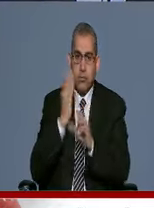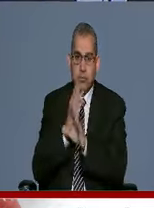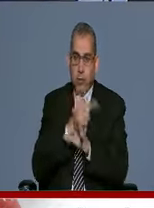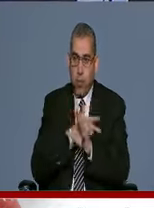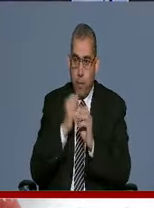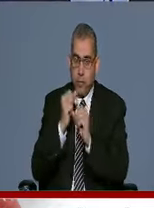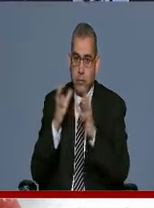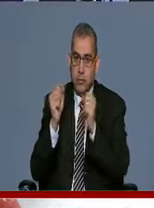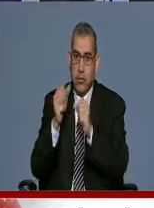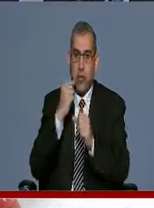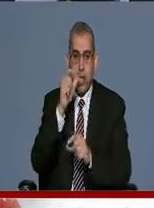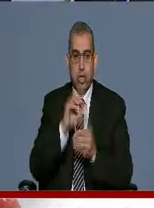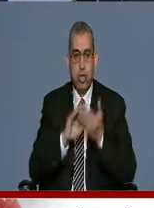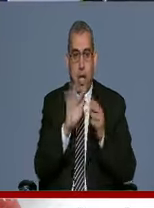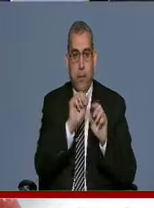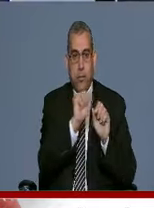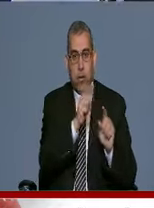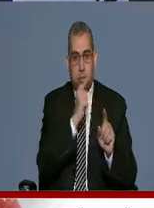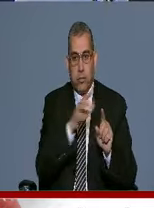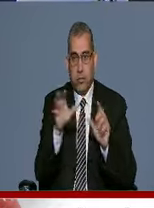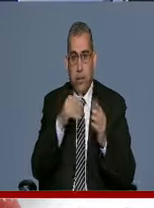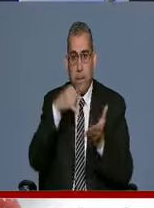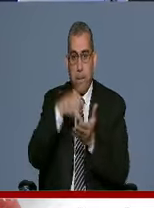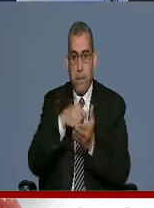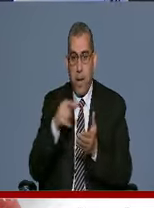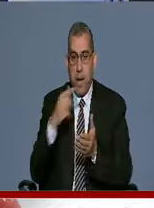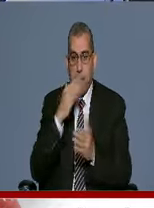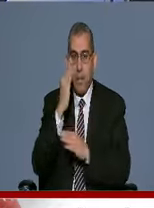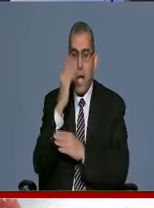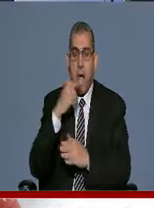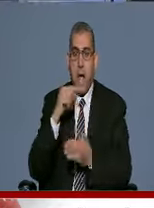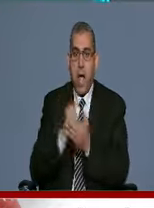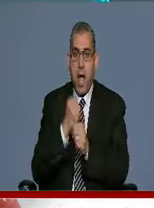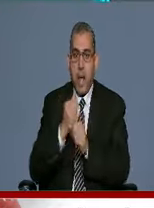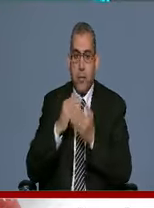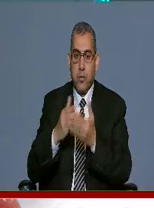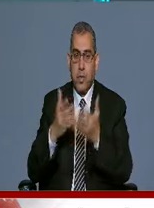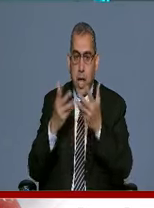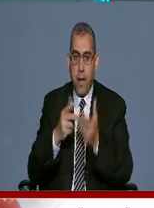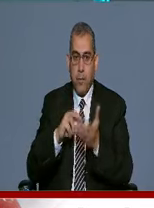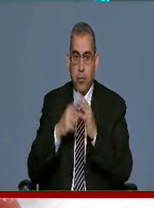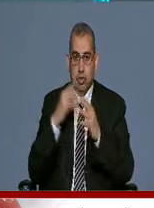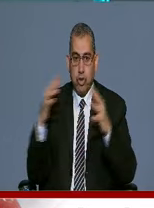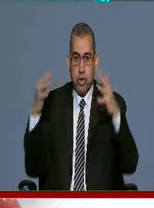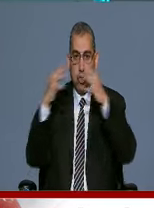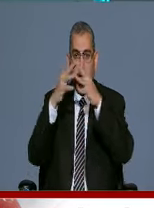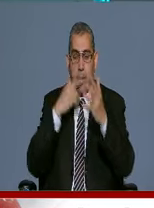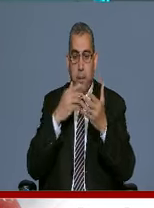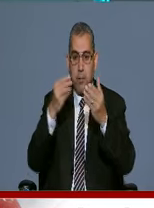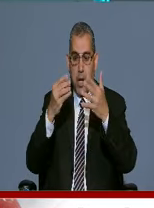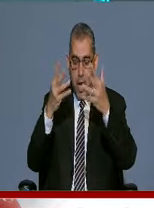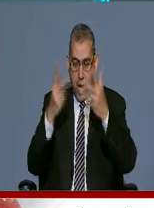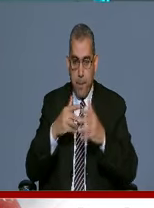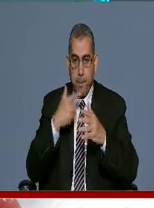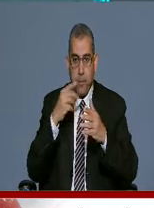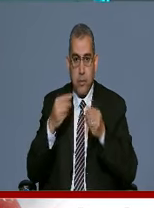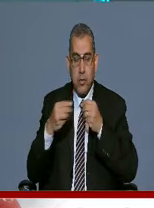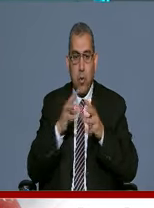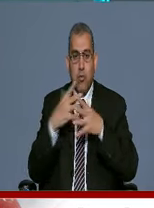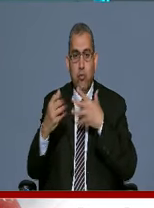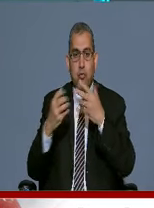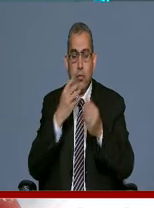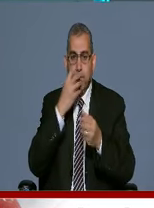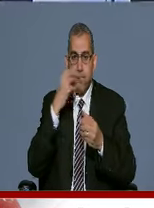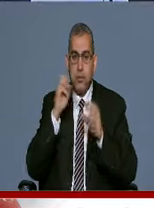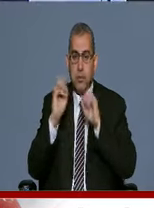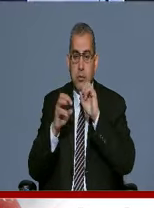وخدمات للمواطنين. المركز بيقدم خدمات بنية اساسية مختلفة من حوسبة وتخزين وشبكات وقواعد للبيانات ومخازن للبيانات الضخمة،